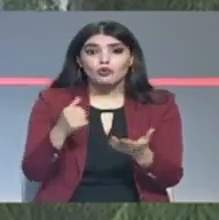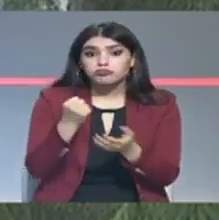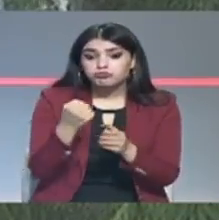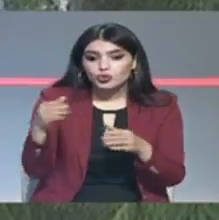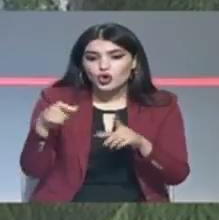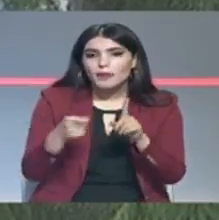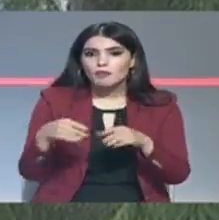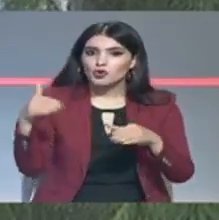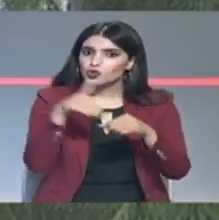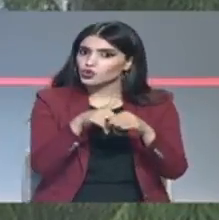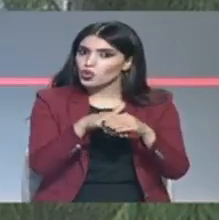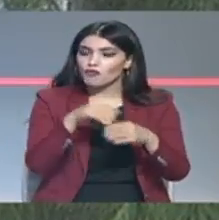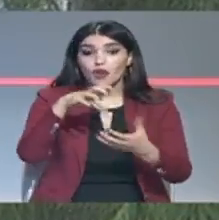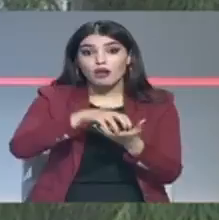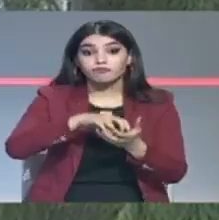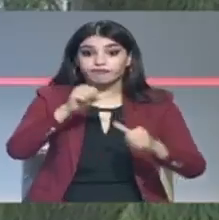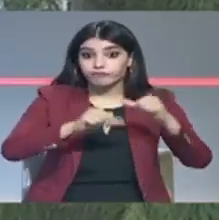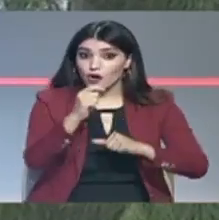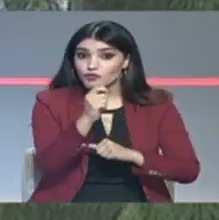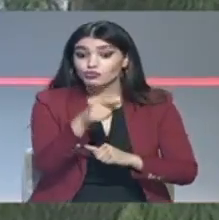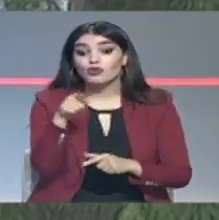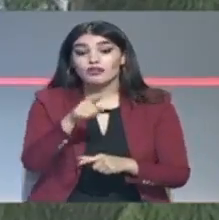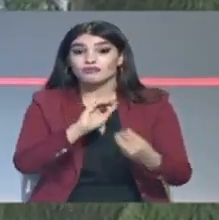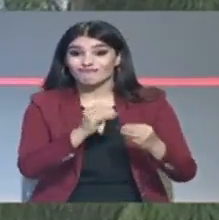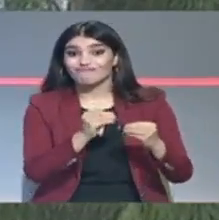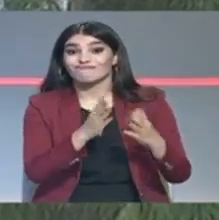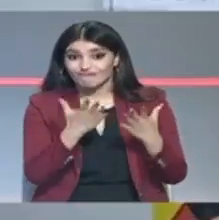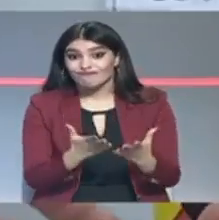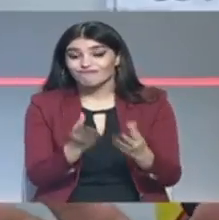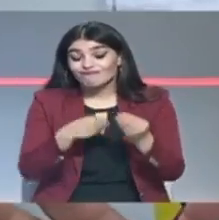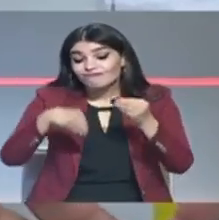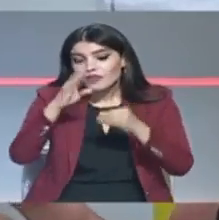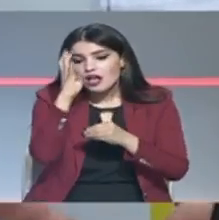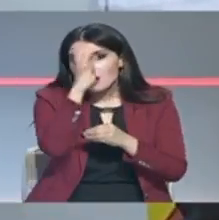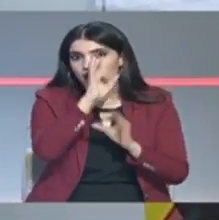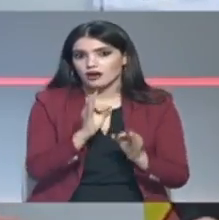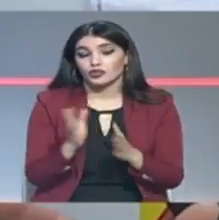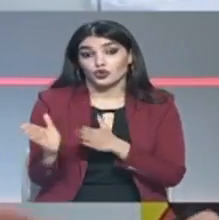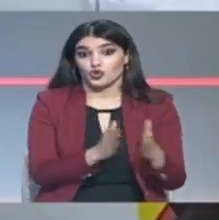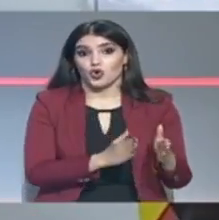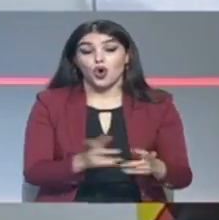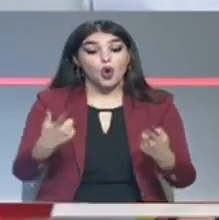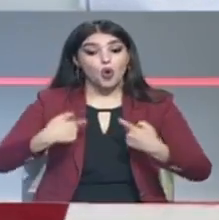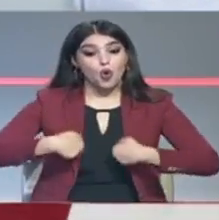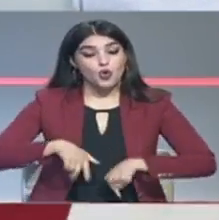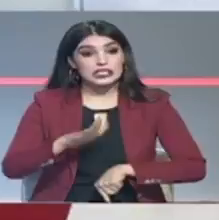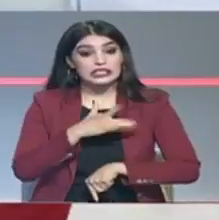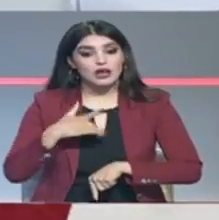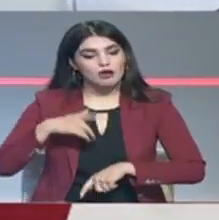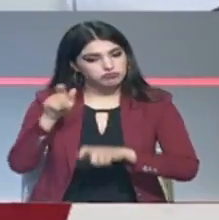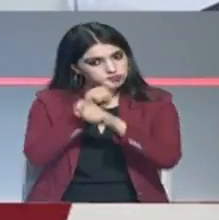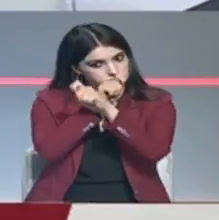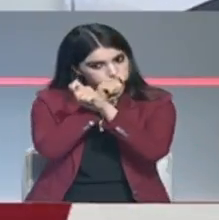وكرم دخله وبين لازم يشكل معناها يكون لنا شويه صعوبات الوزاره ملتزمه ب اه